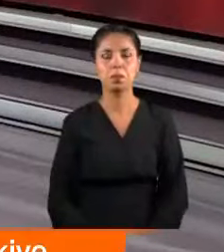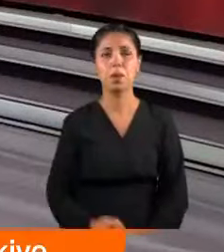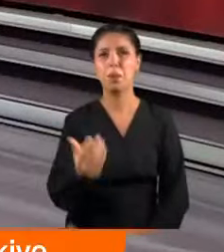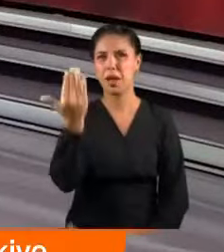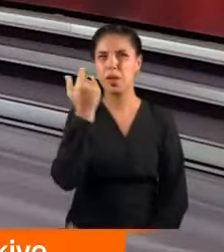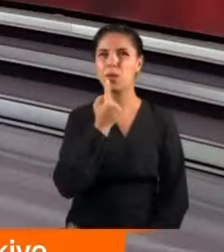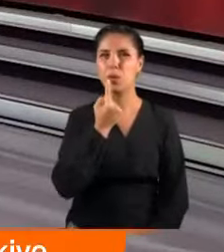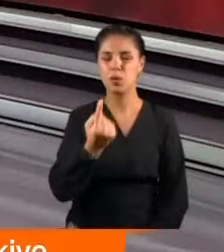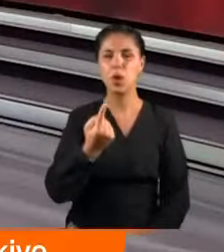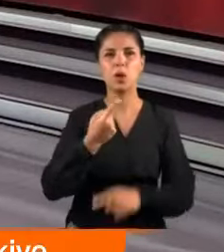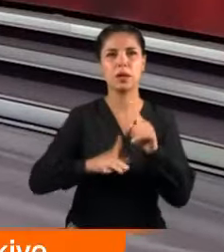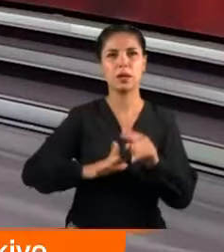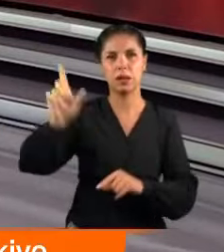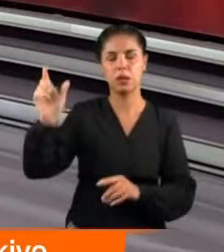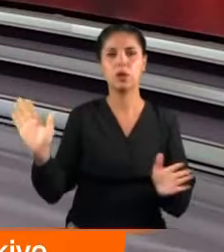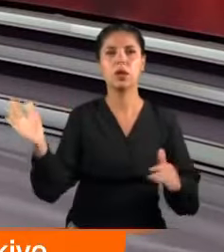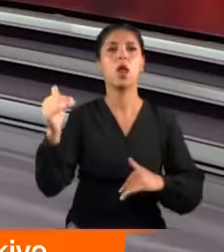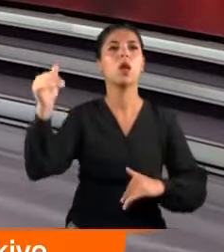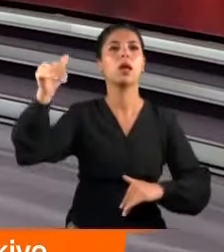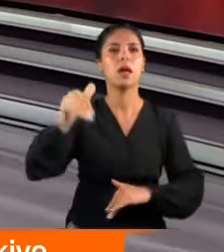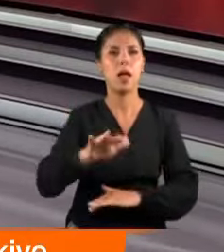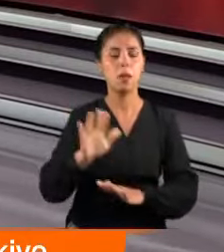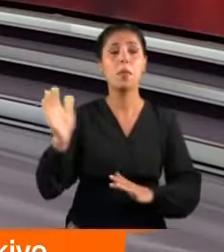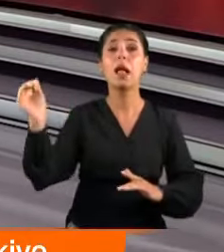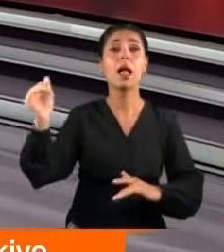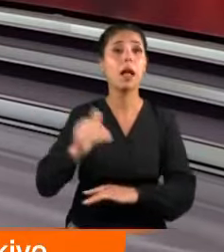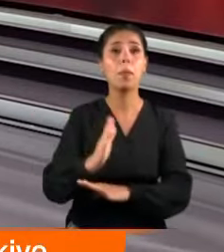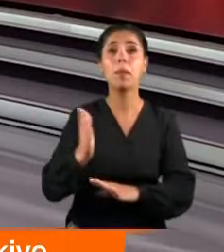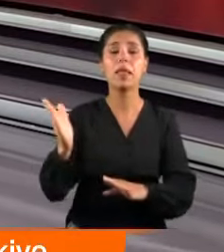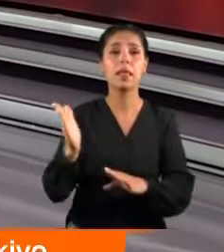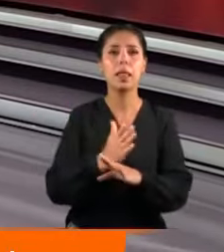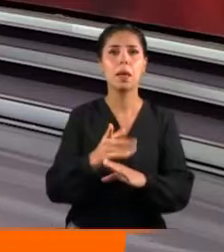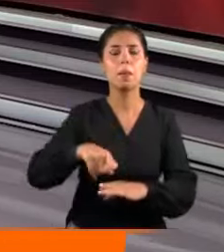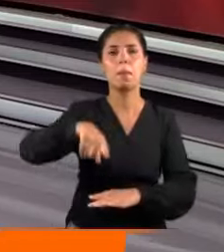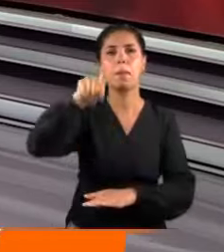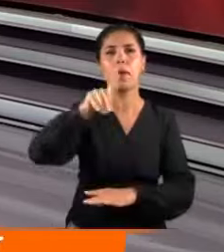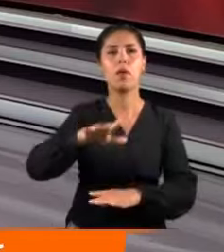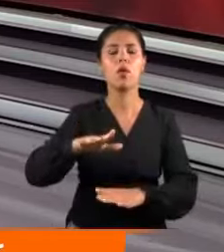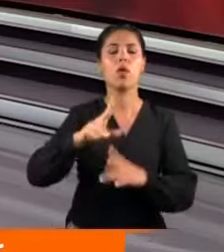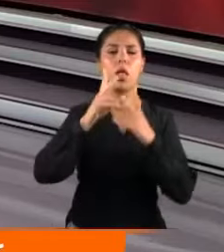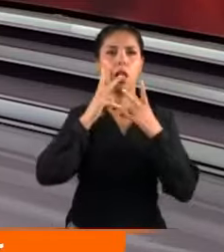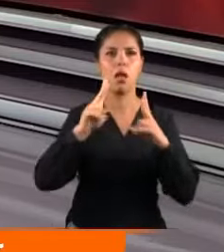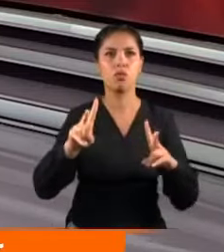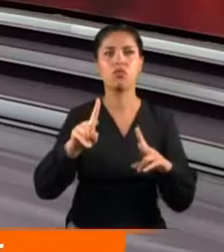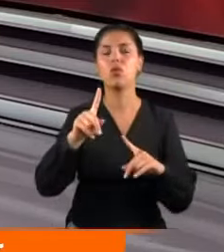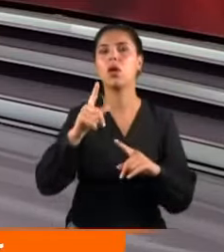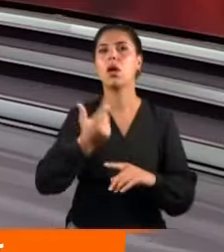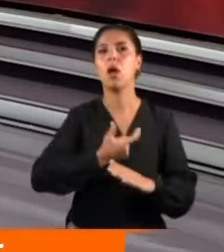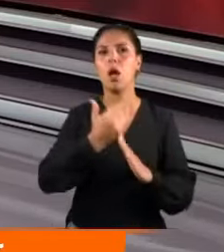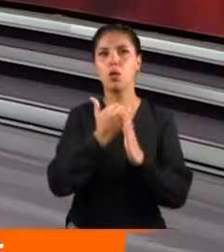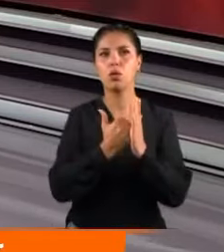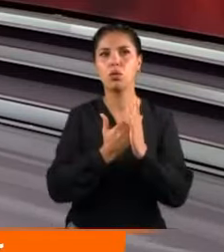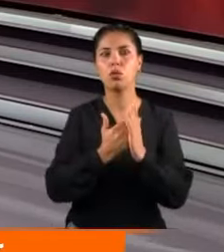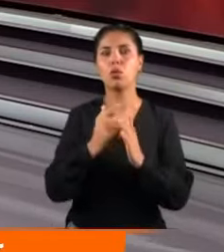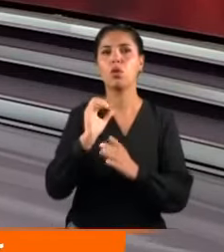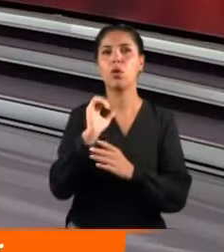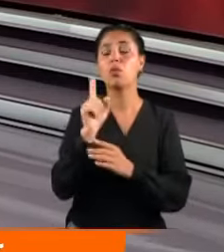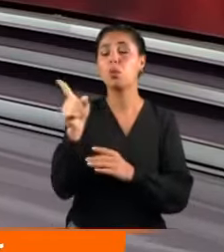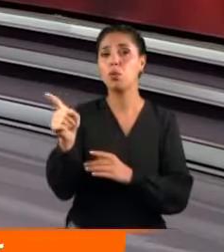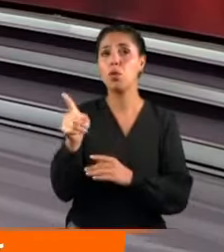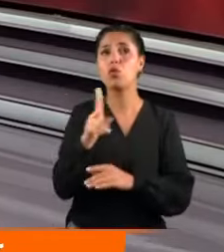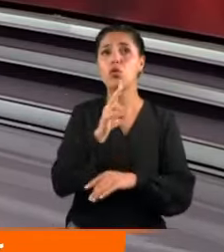Az önce de söyledik ki Kemal Kılıçdaroğlu salonda yoktu. Olmama sebebi de gün içinde ortaya çıktı. Tüzük taslağının kendisine son anda